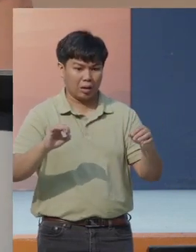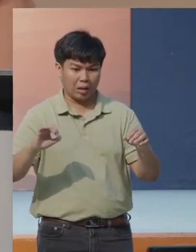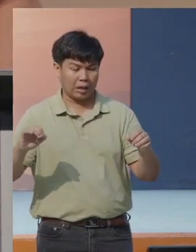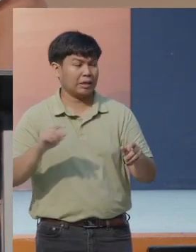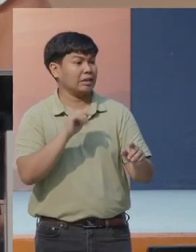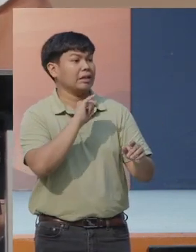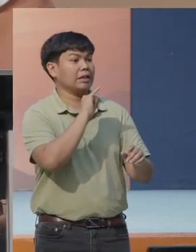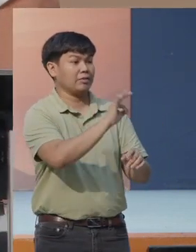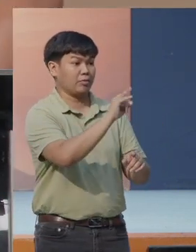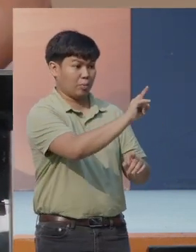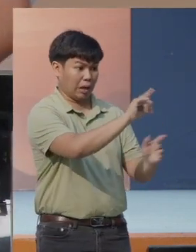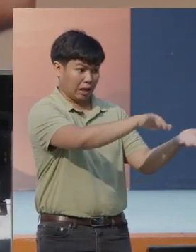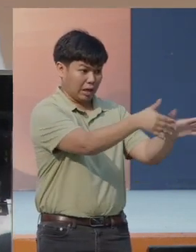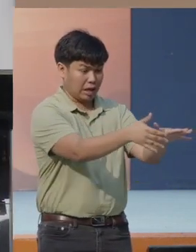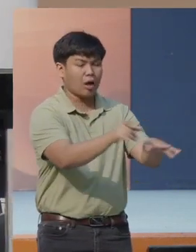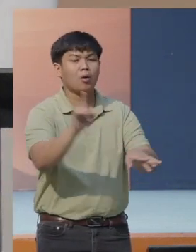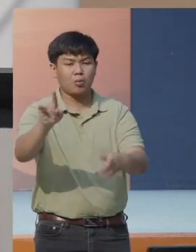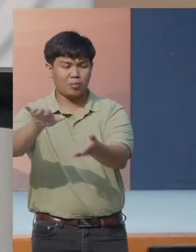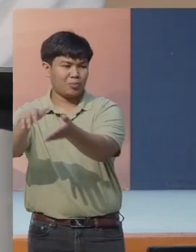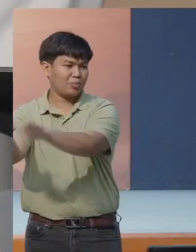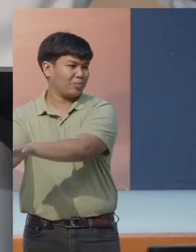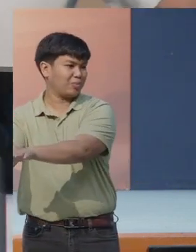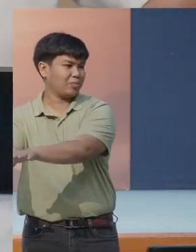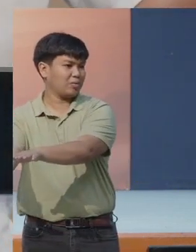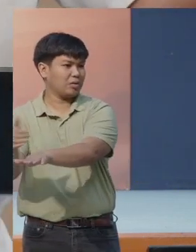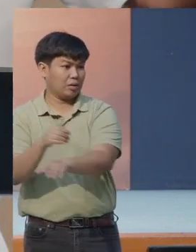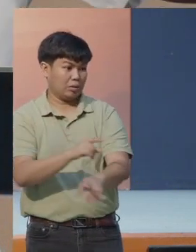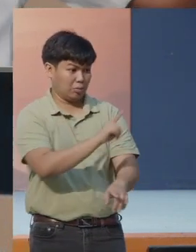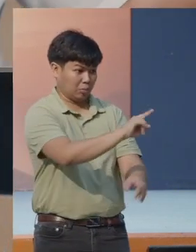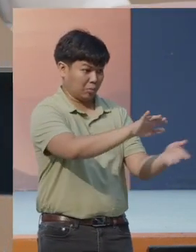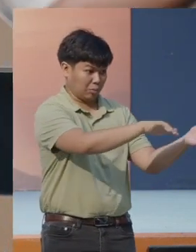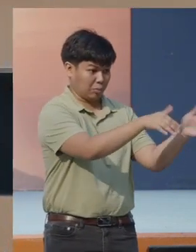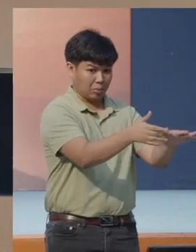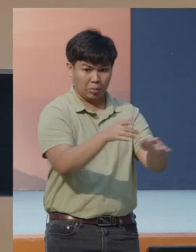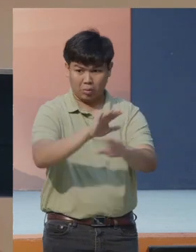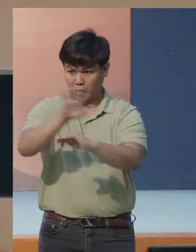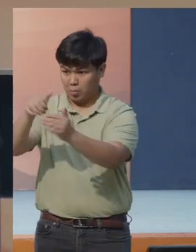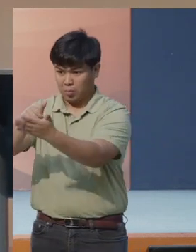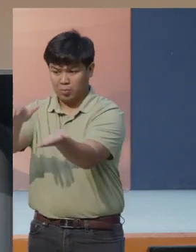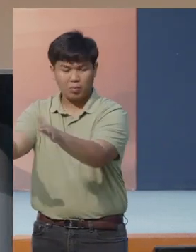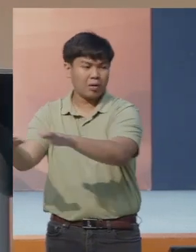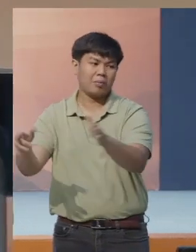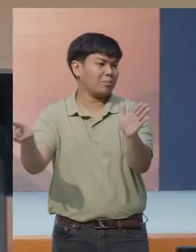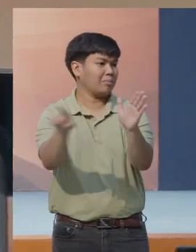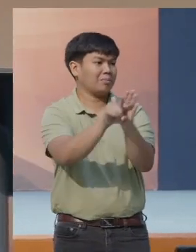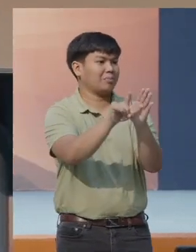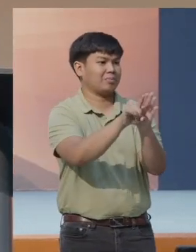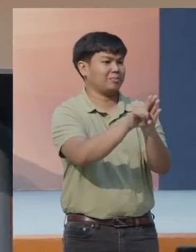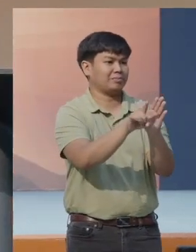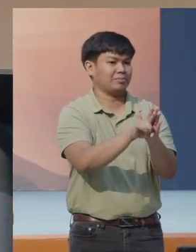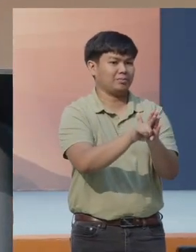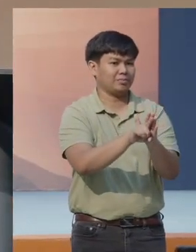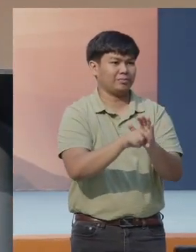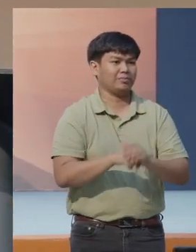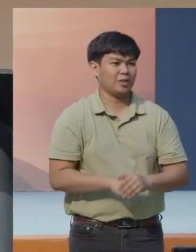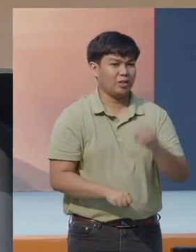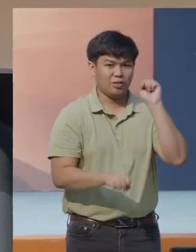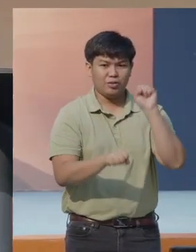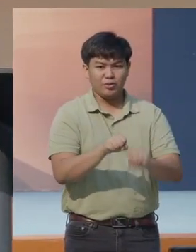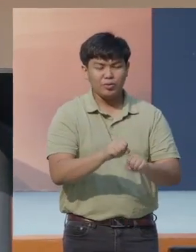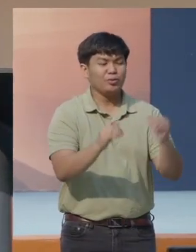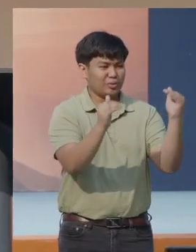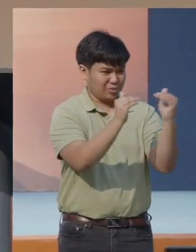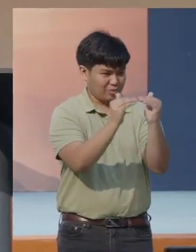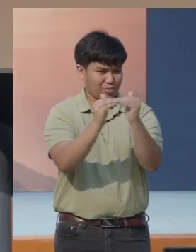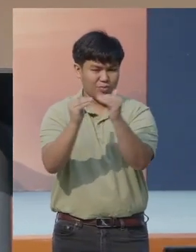na sa pamilyang ito at bumawi na ang pamilyang ito dahil napatay nila yung isa. So therefore, ayos na